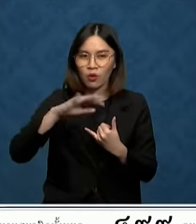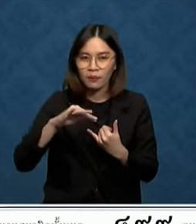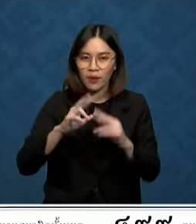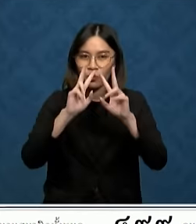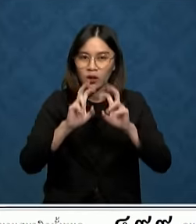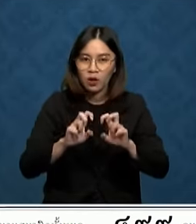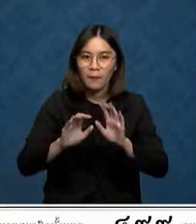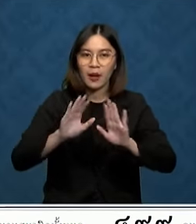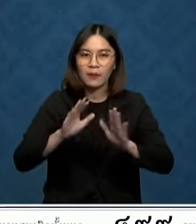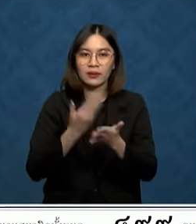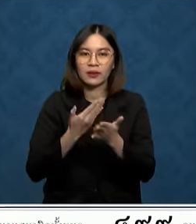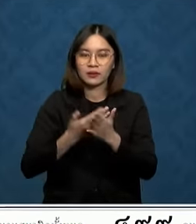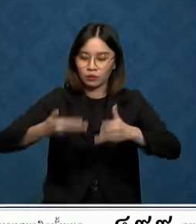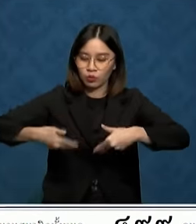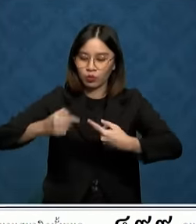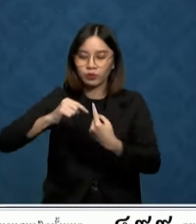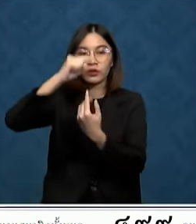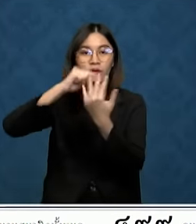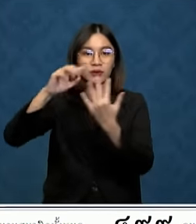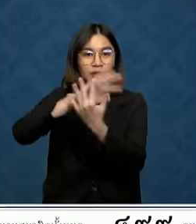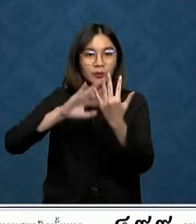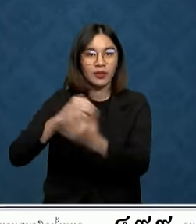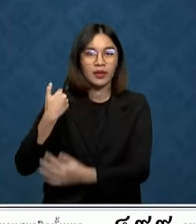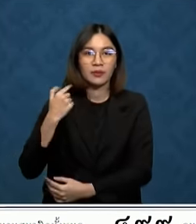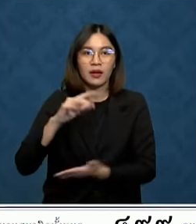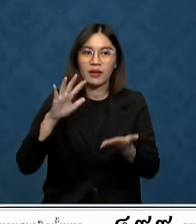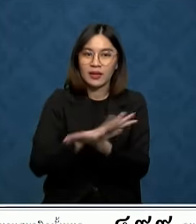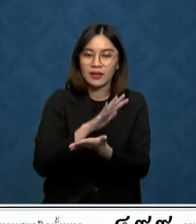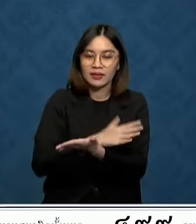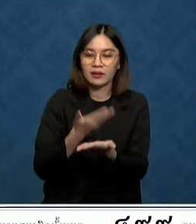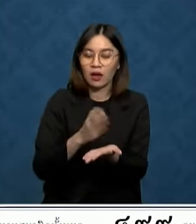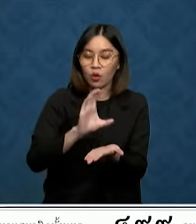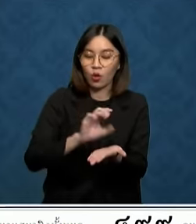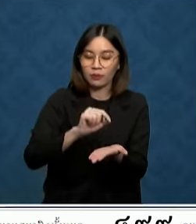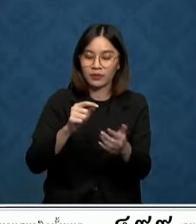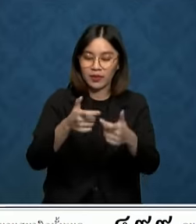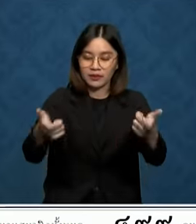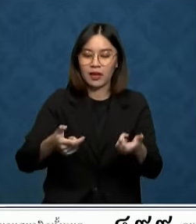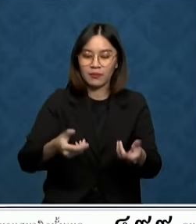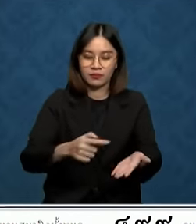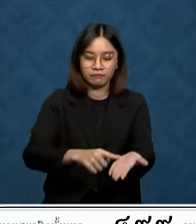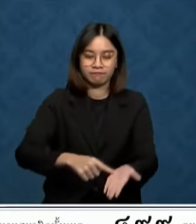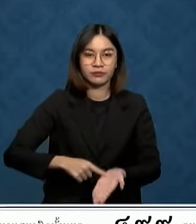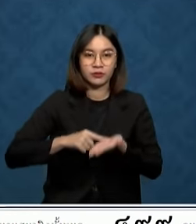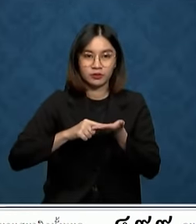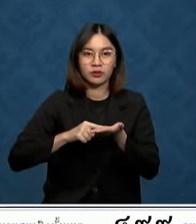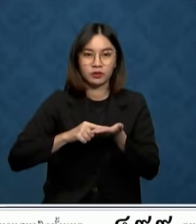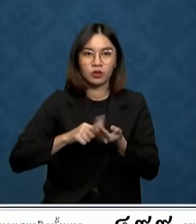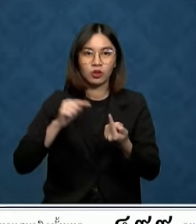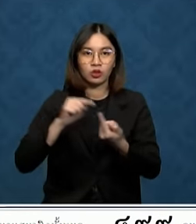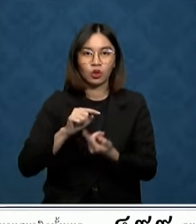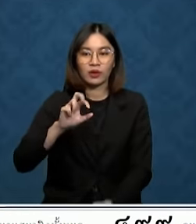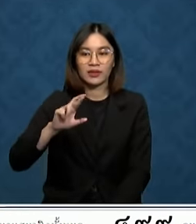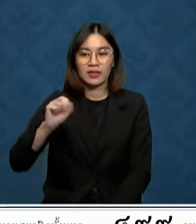ประมาณการรายได้ของประเทศเป็นอย่างไรในเอกสารงบประมาณค่ะที่ให้มานะคะเอ่อที่ที่ทาง